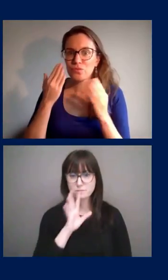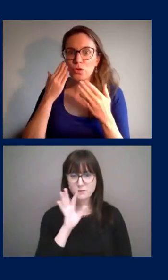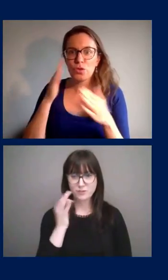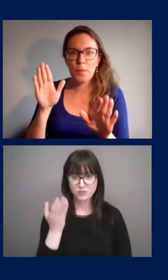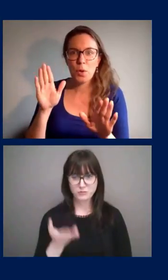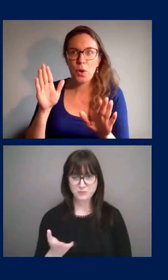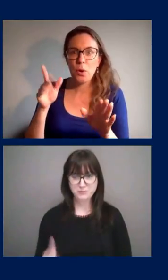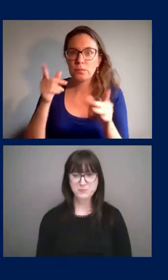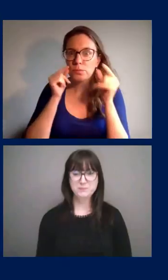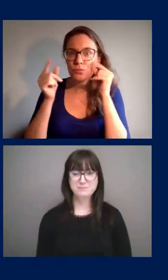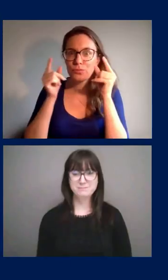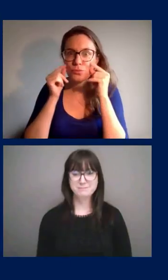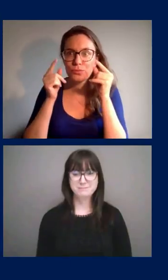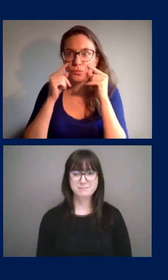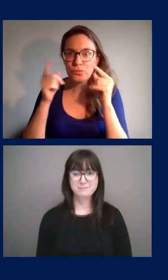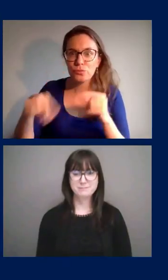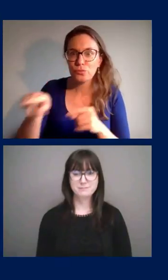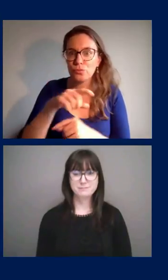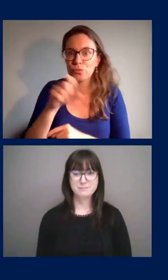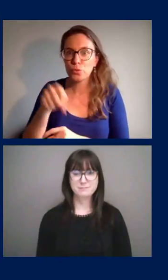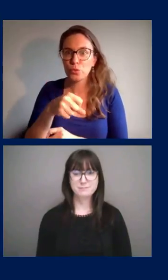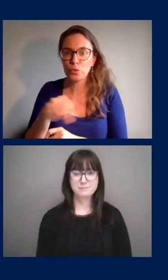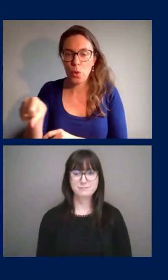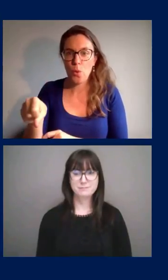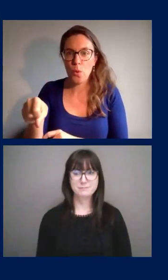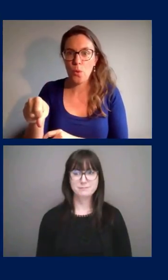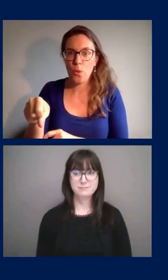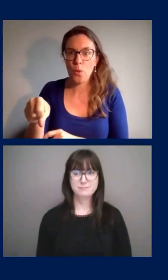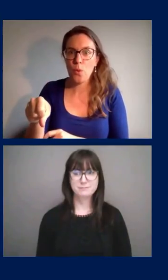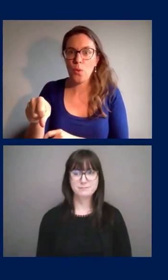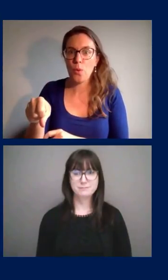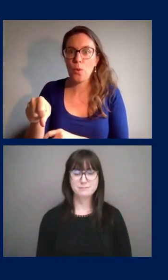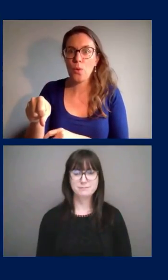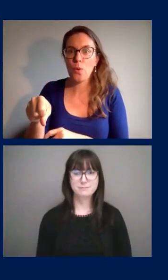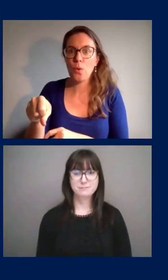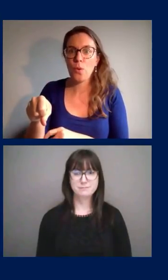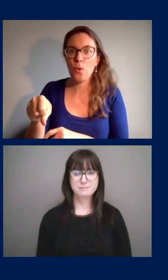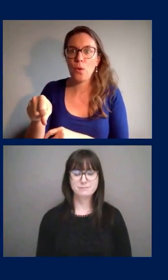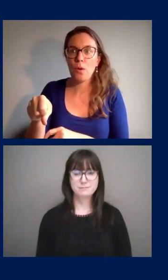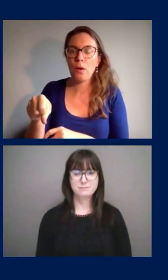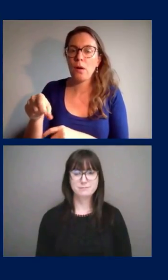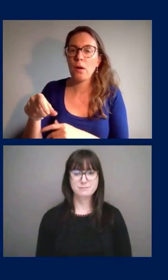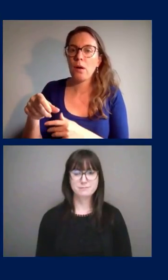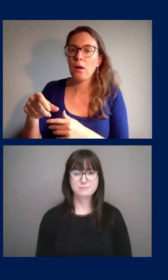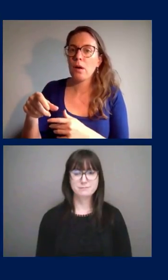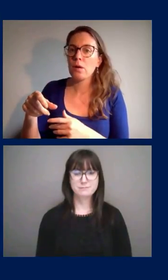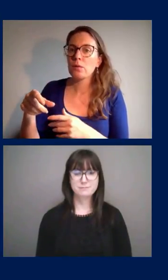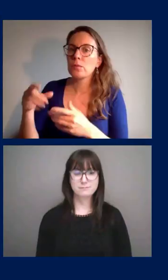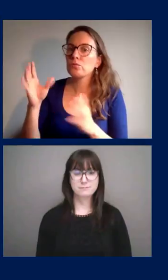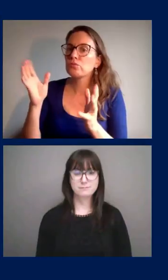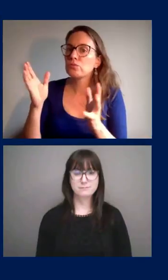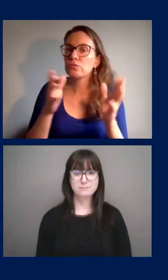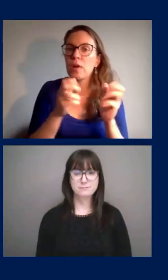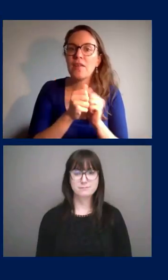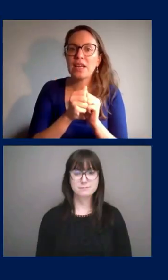vous entendez quand vous consultez la population mais est-ce que vous craignez qu'avec les